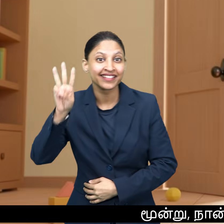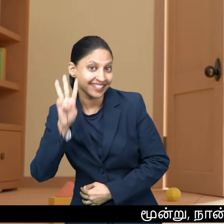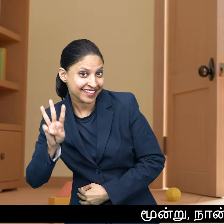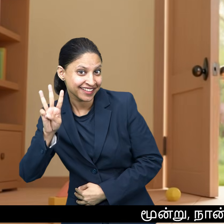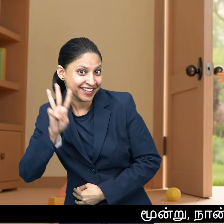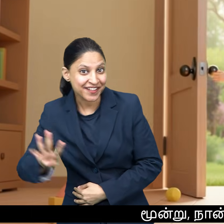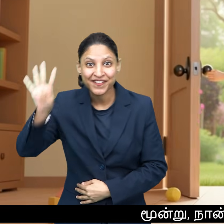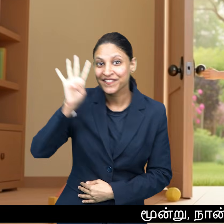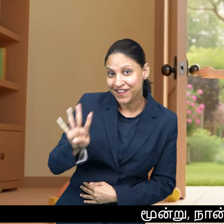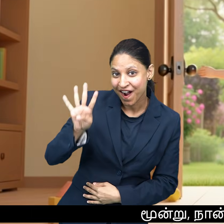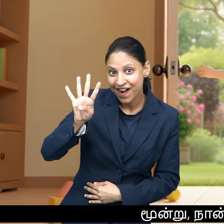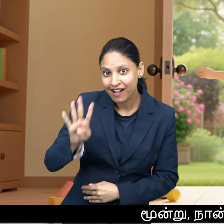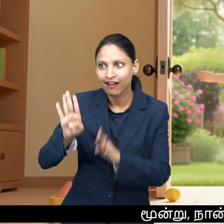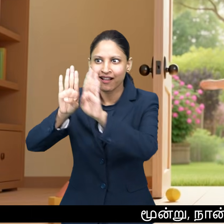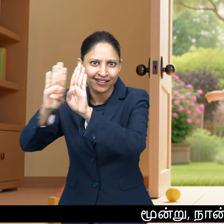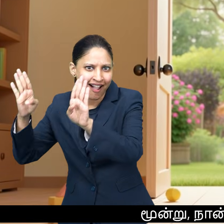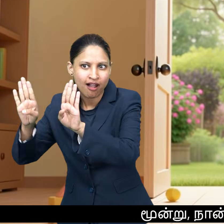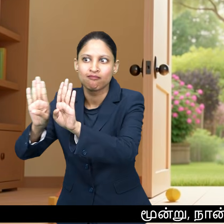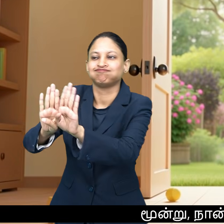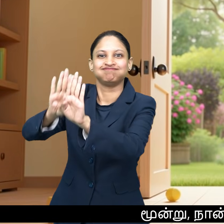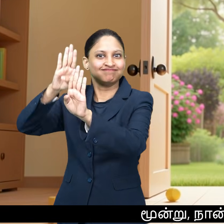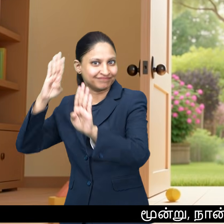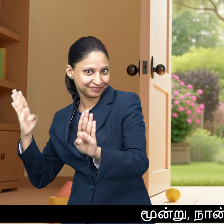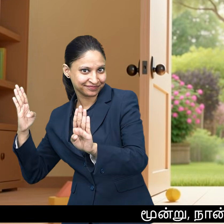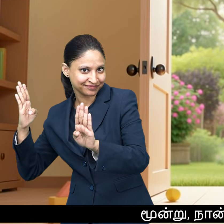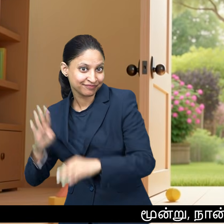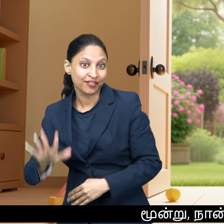3, 4 கதவை தீர.